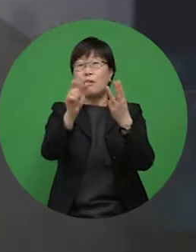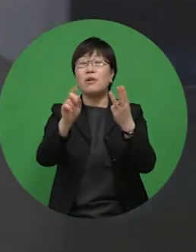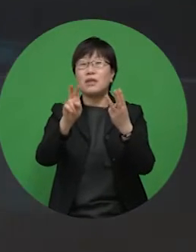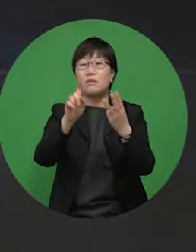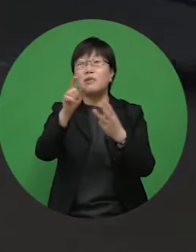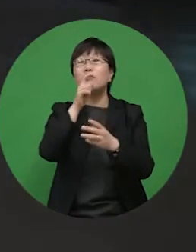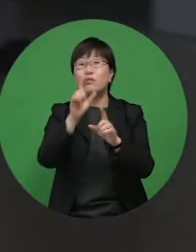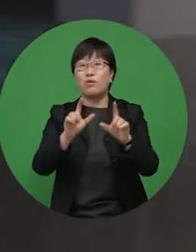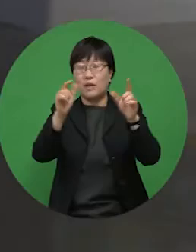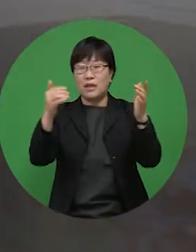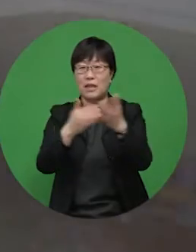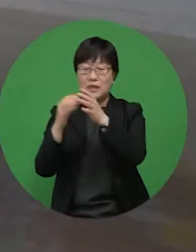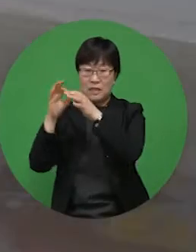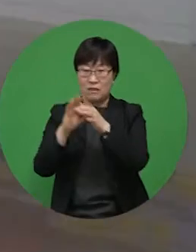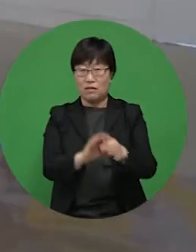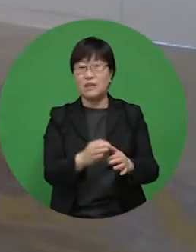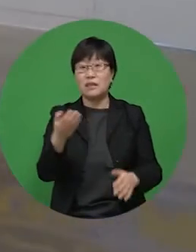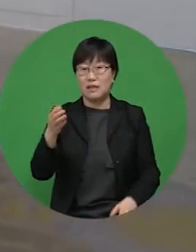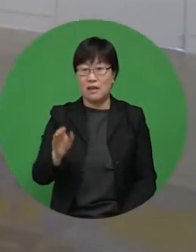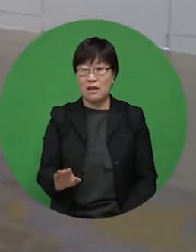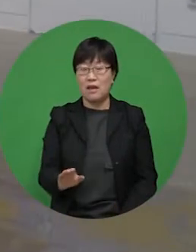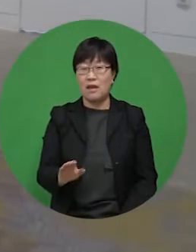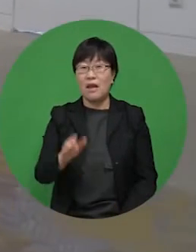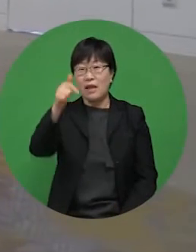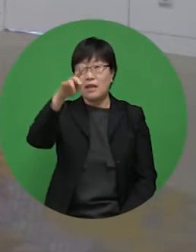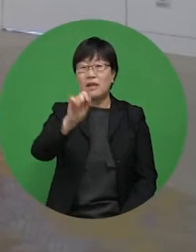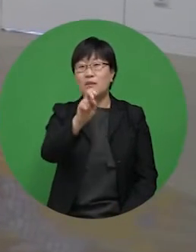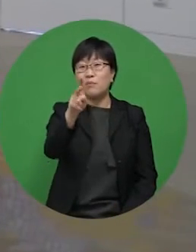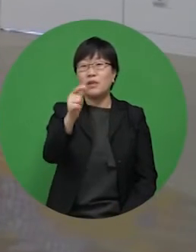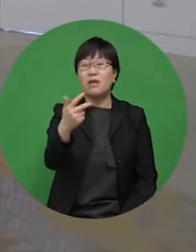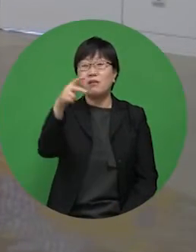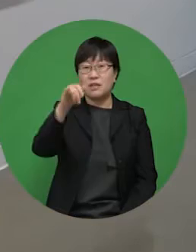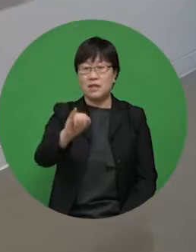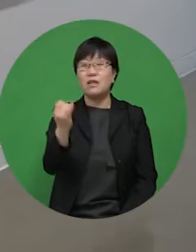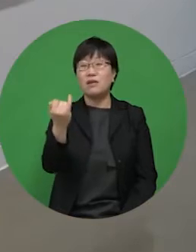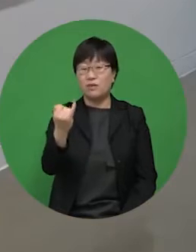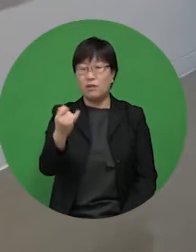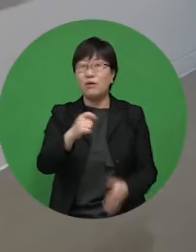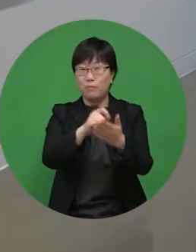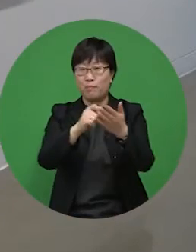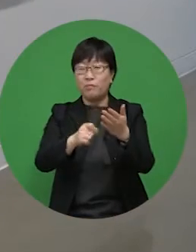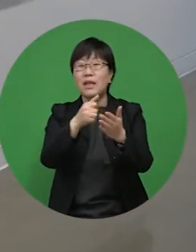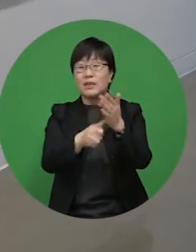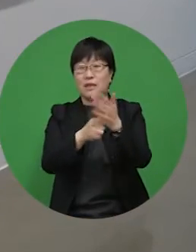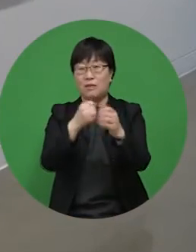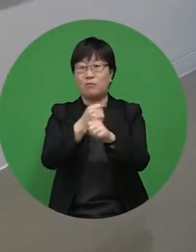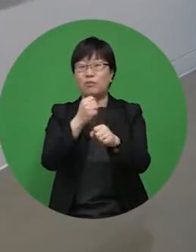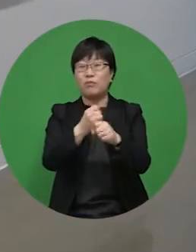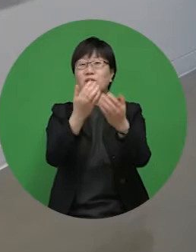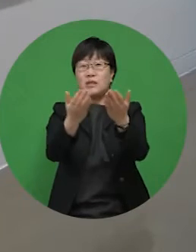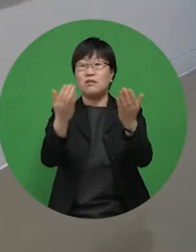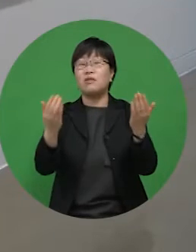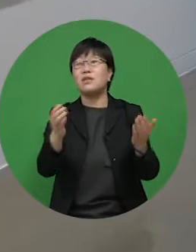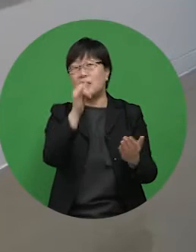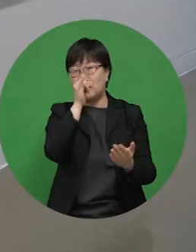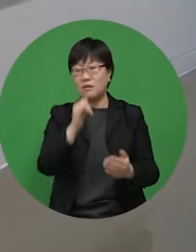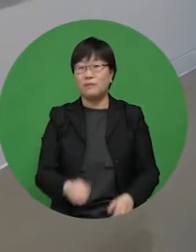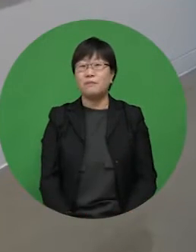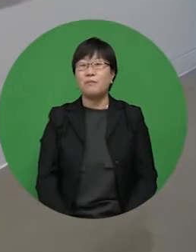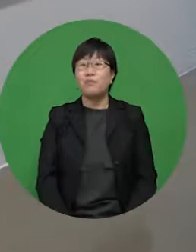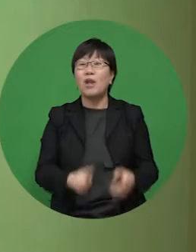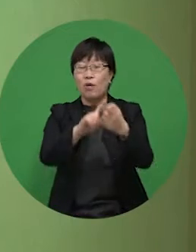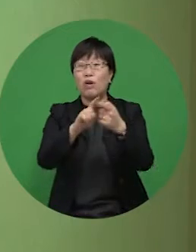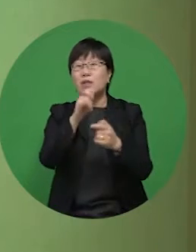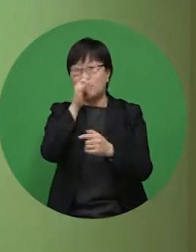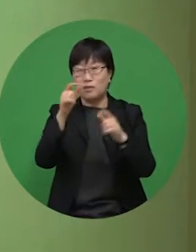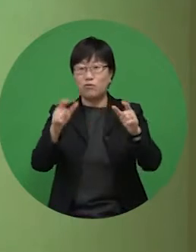전시는 3월 22일 수요일까지 이어지는데요. 김현지와 김영경 등 8명의 작가들 작품이